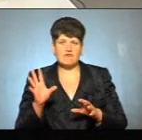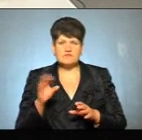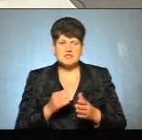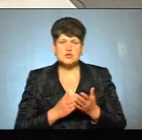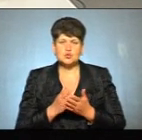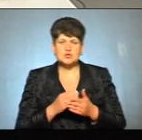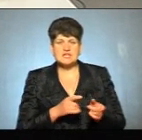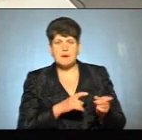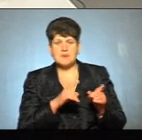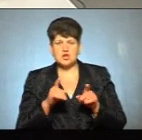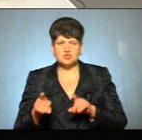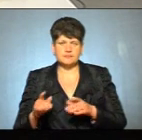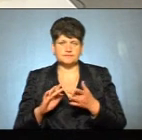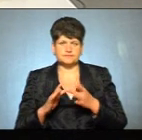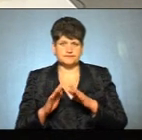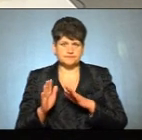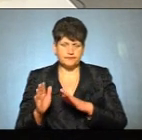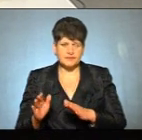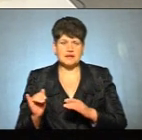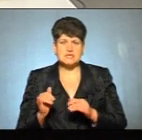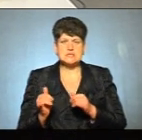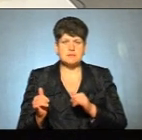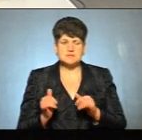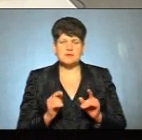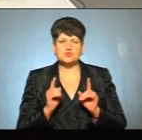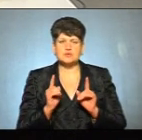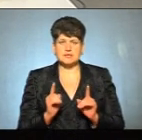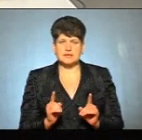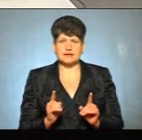служіння перейшли в онлайн і забезпечують тільки